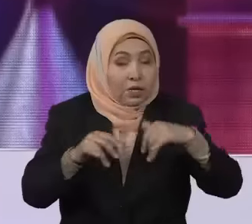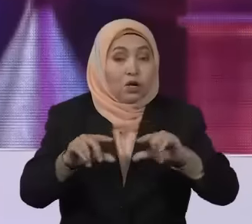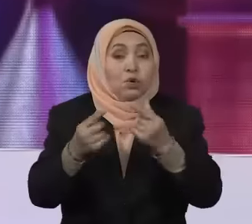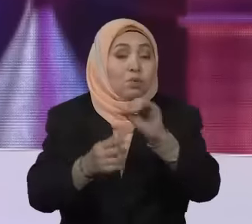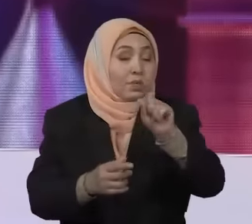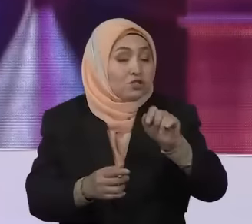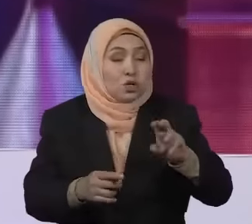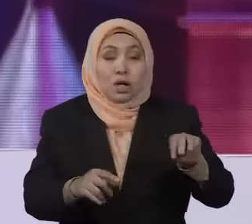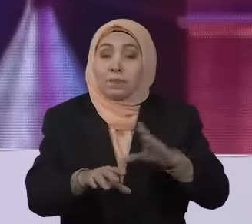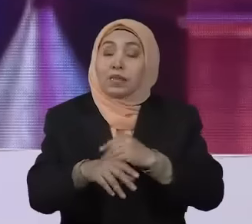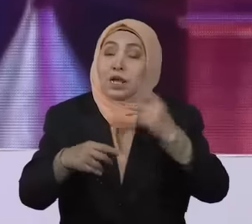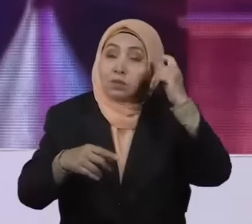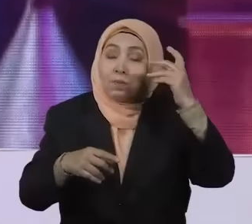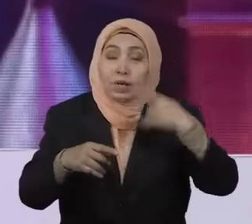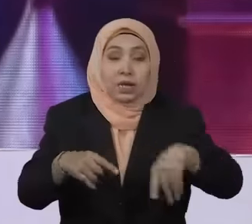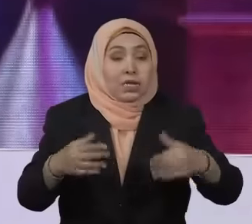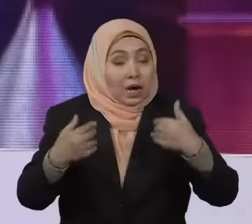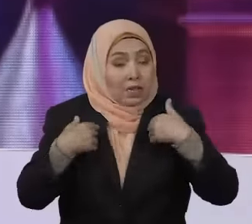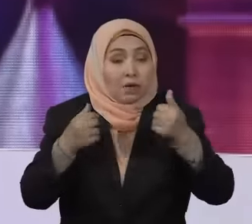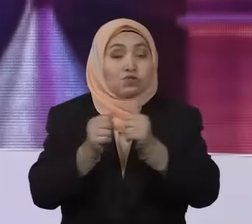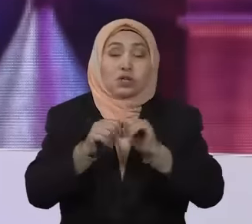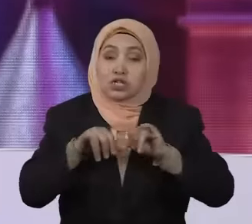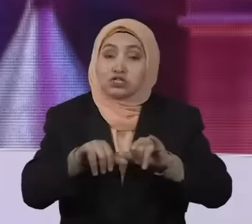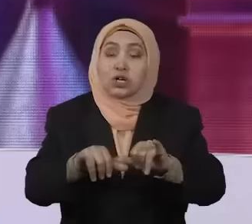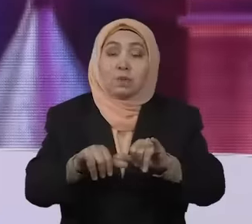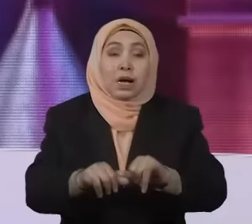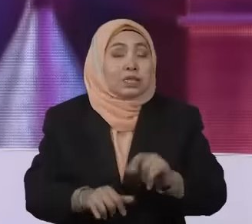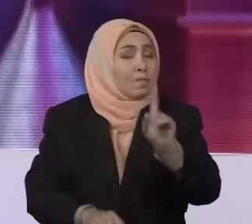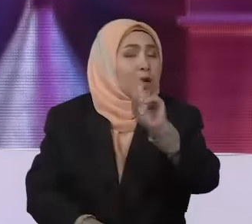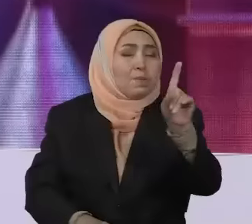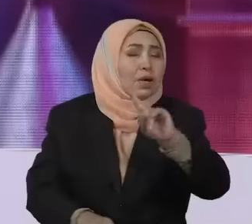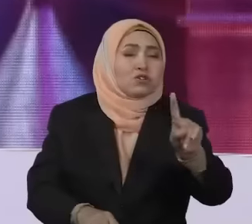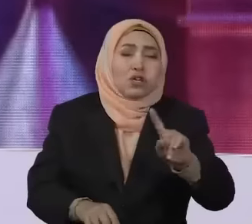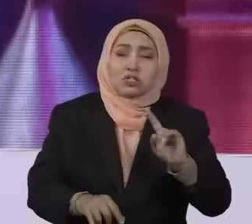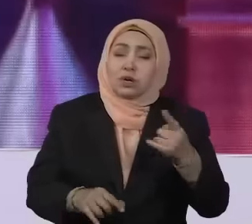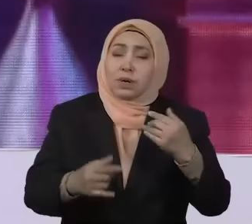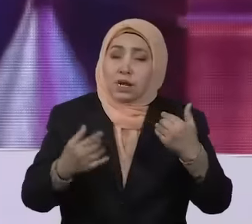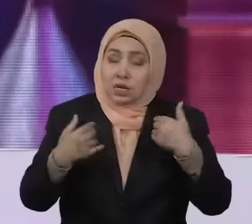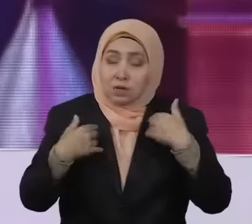berada di studio, juga tuan-tuan dan puan-puan ibu ayah yang turut istiqamah di mana juga berada,